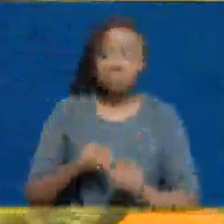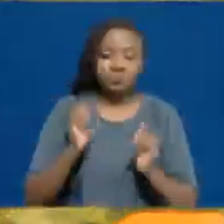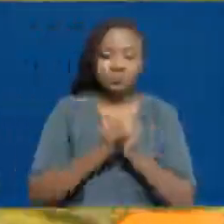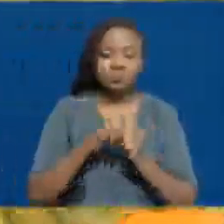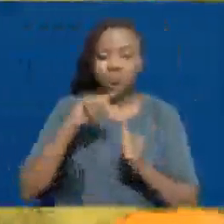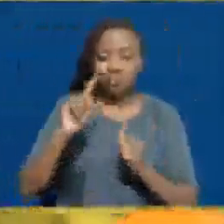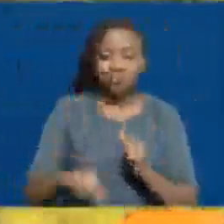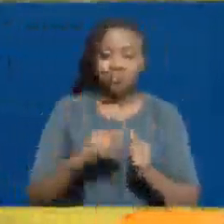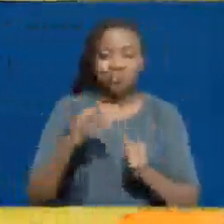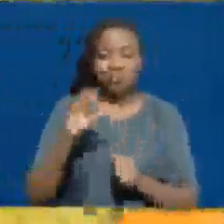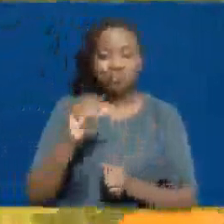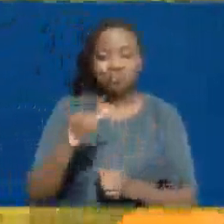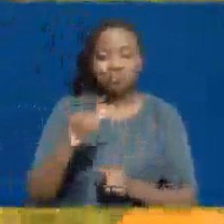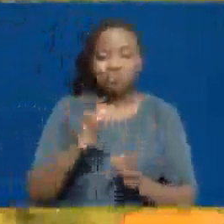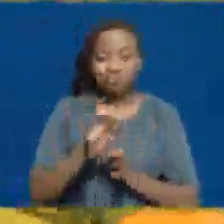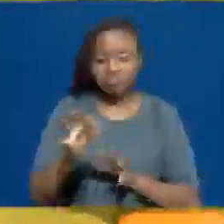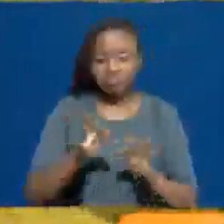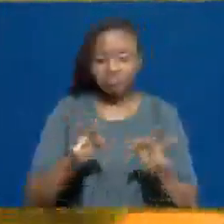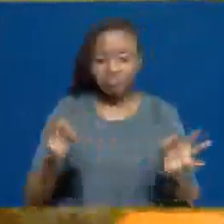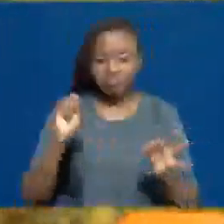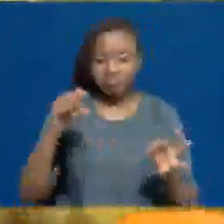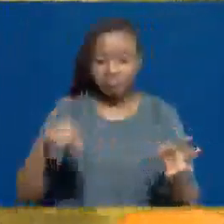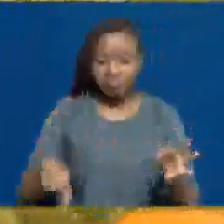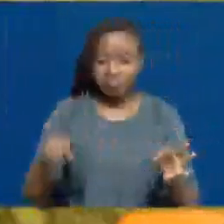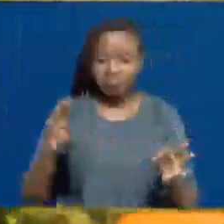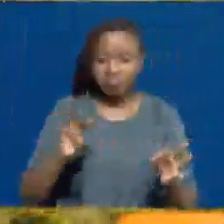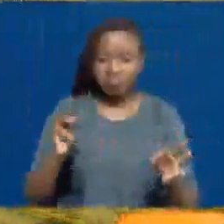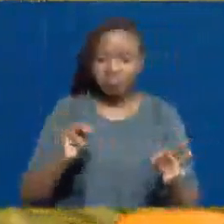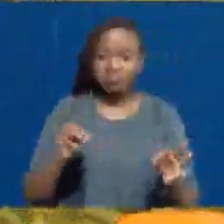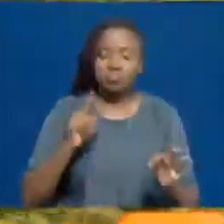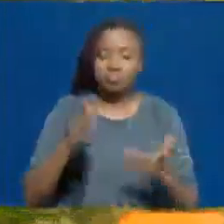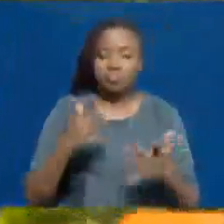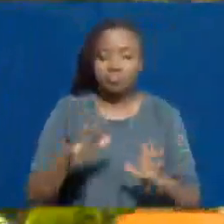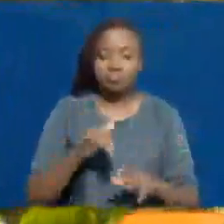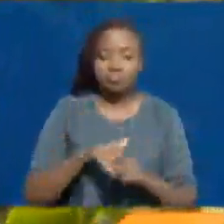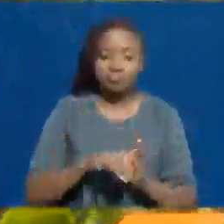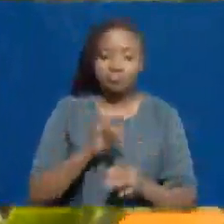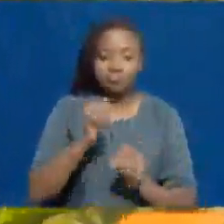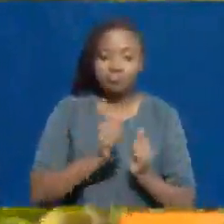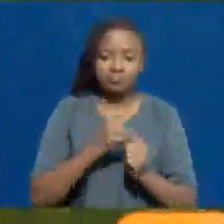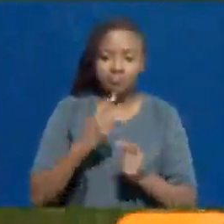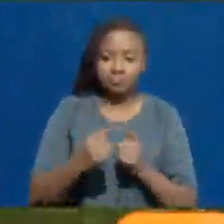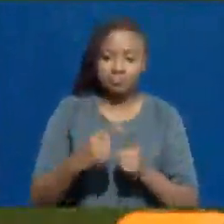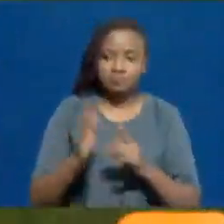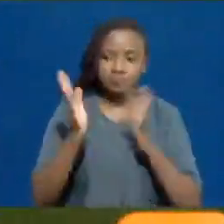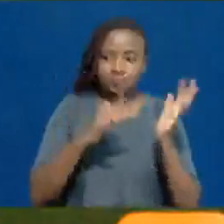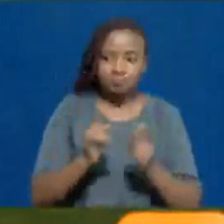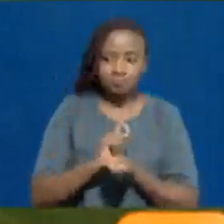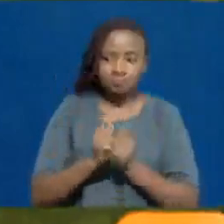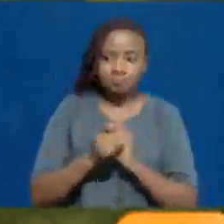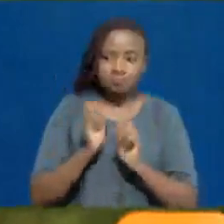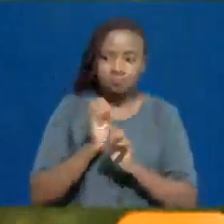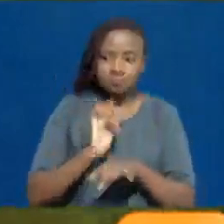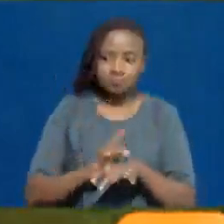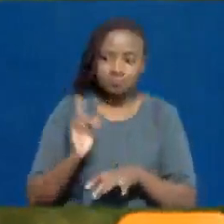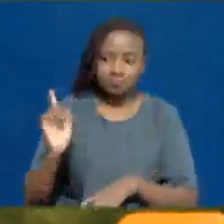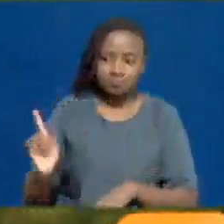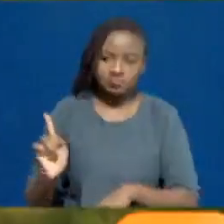world were lost in a span of 10 years. With climate change causing coral bleaching